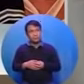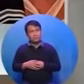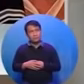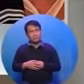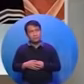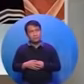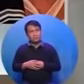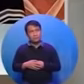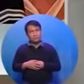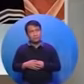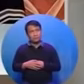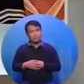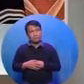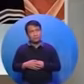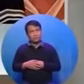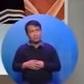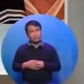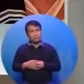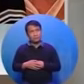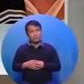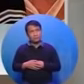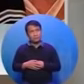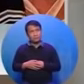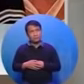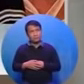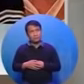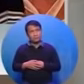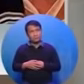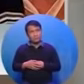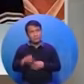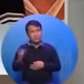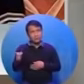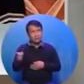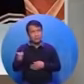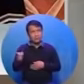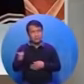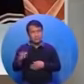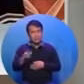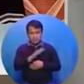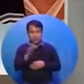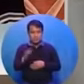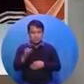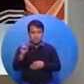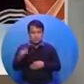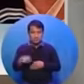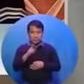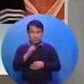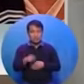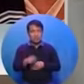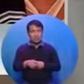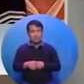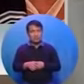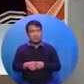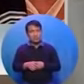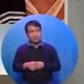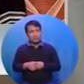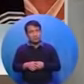Mainit-init pa. Ma'am Angelica? Yes po. Confident ba kayo or alanganin